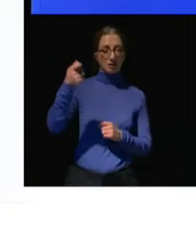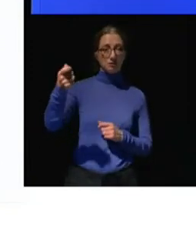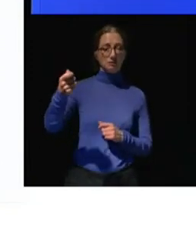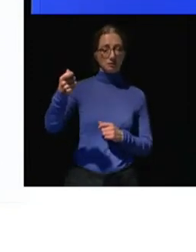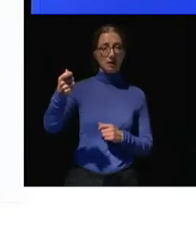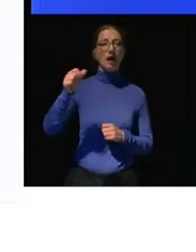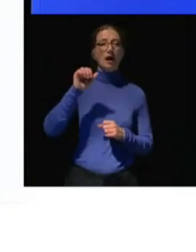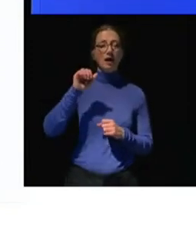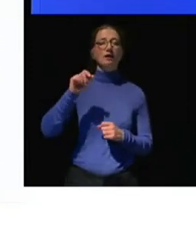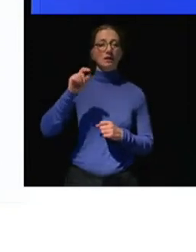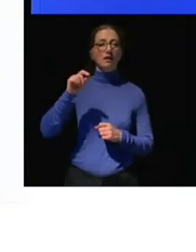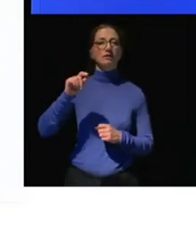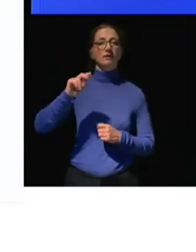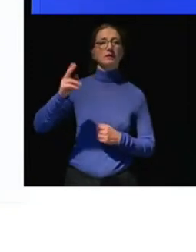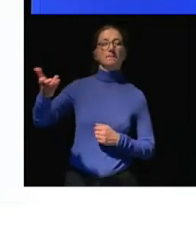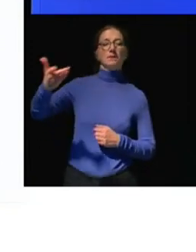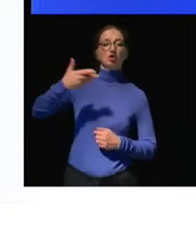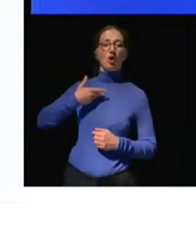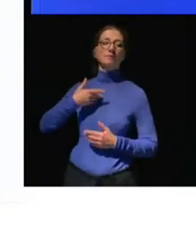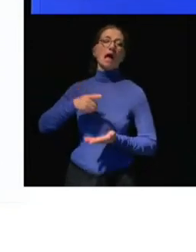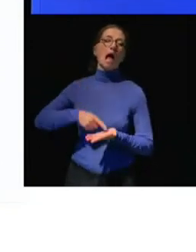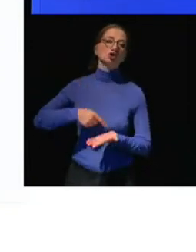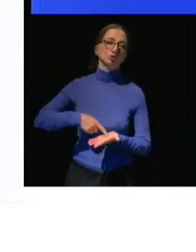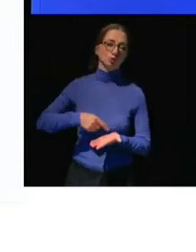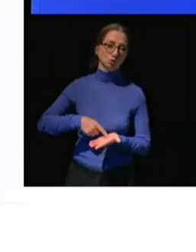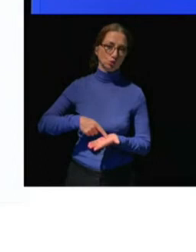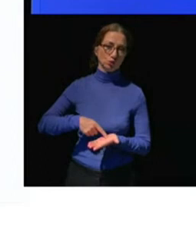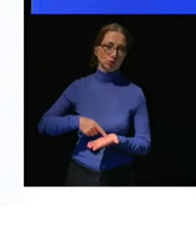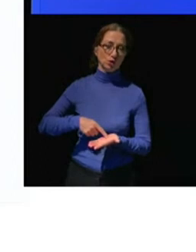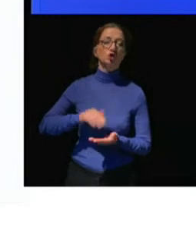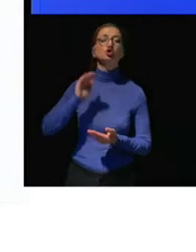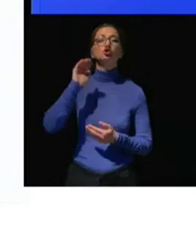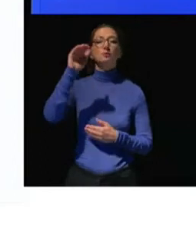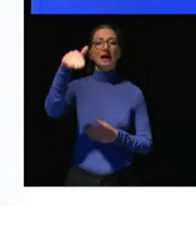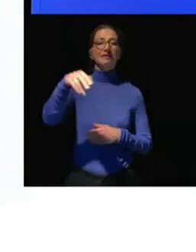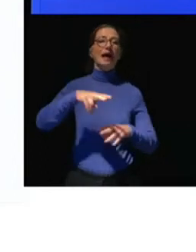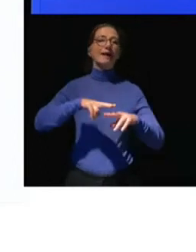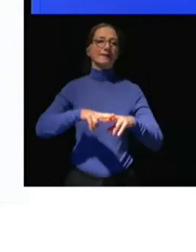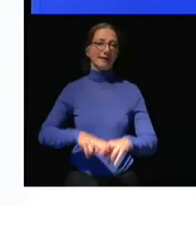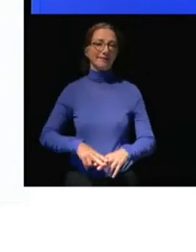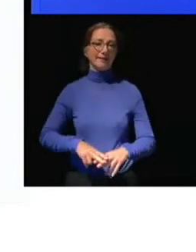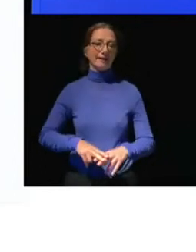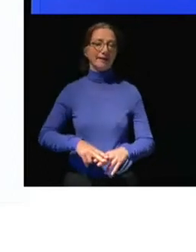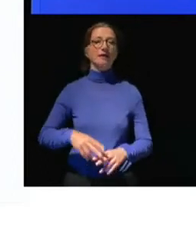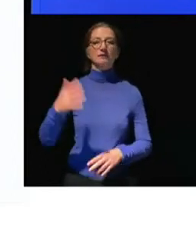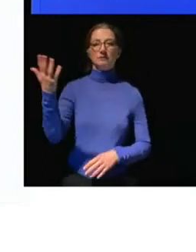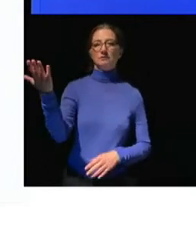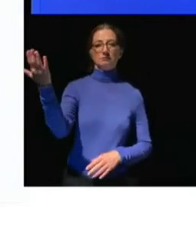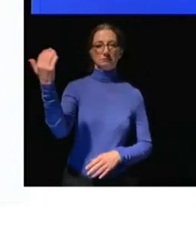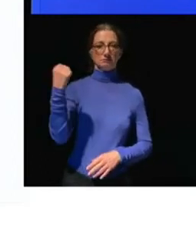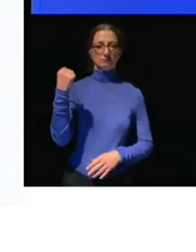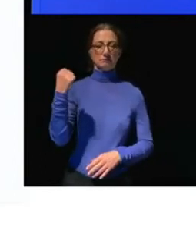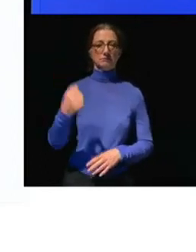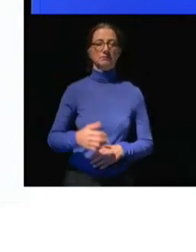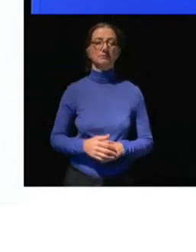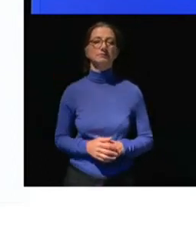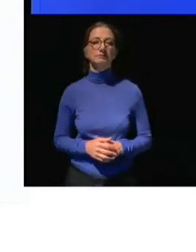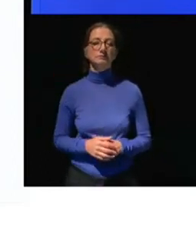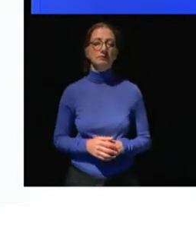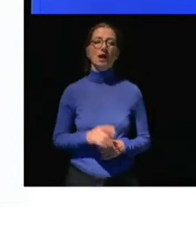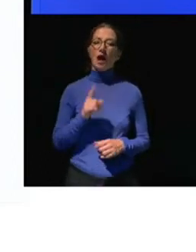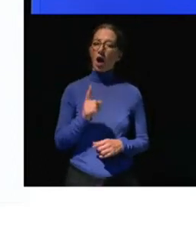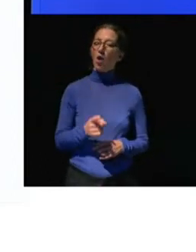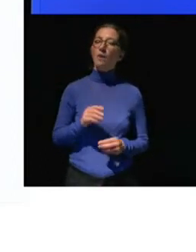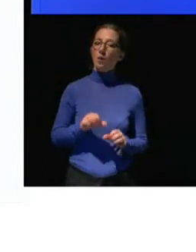persönliche Ansprüche, die dann halt später im Rentenalter geltend gemacht werden können. Und was auch